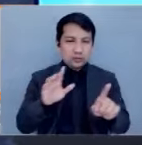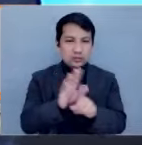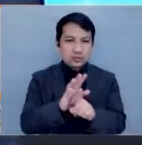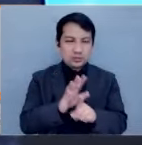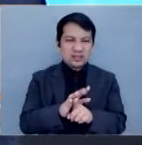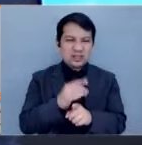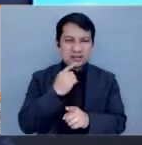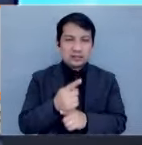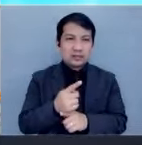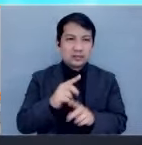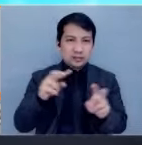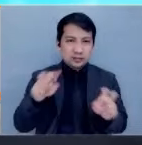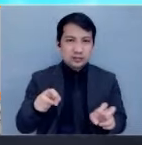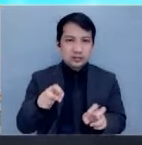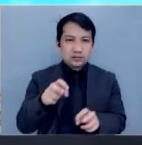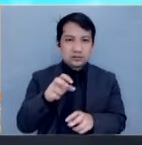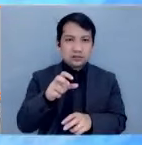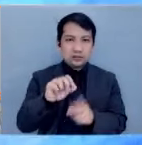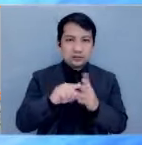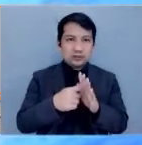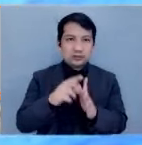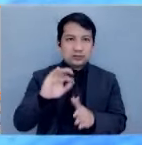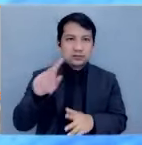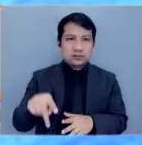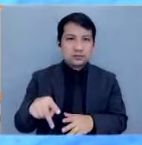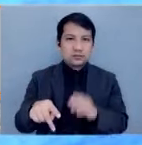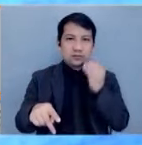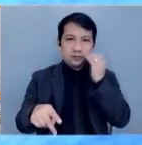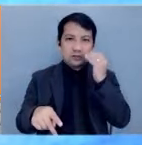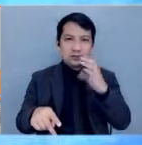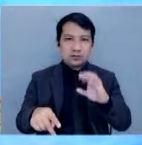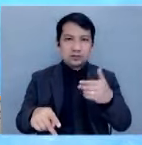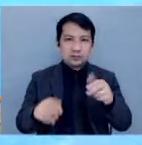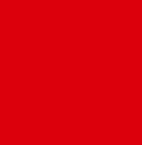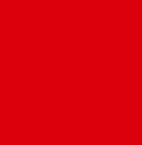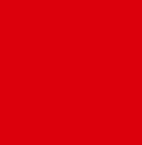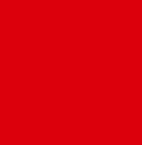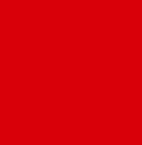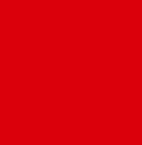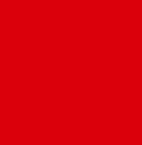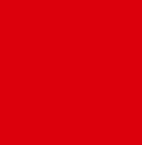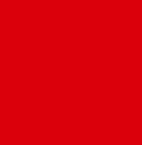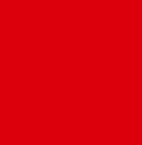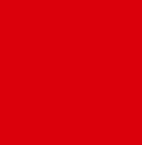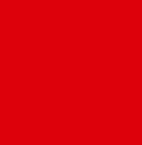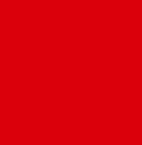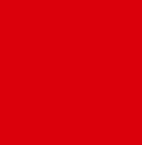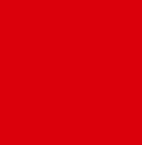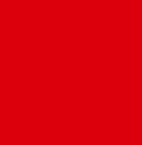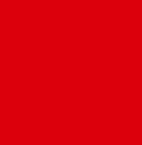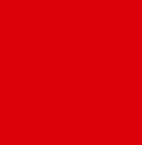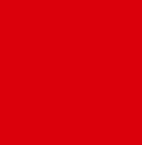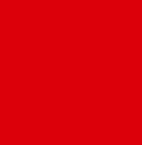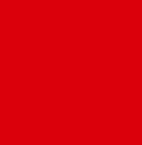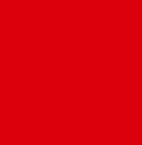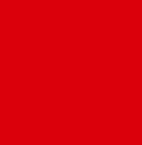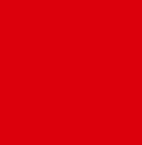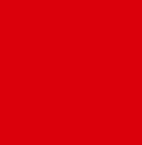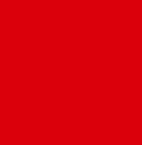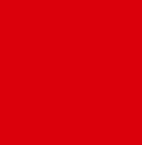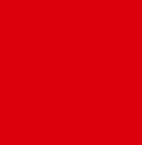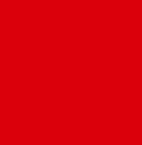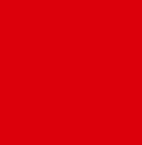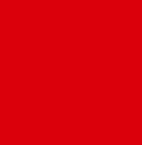ng Startup, Hometown Cha-Cha-Cha at iba pa. Mga kapatid, ito po ang inyong